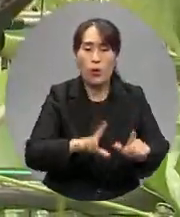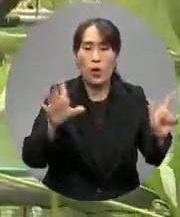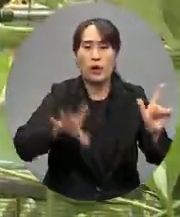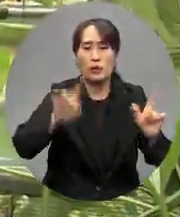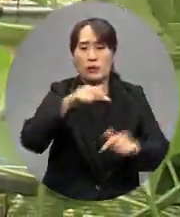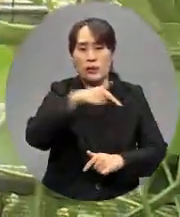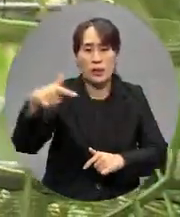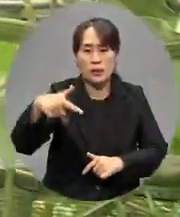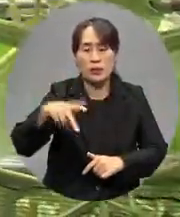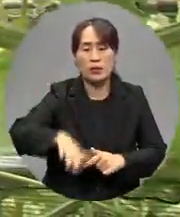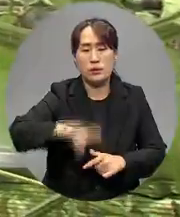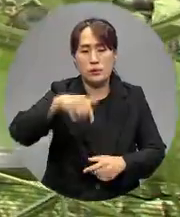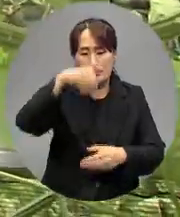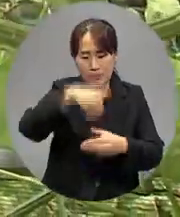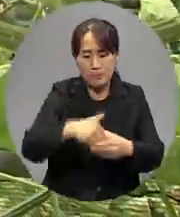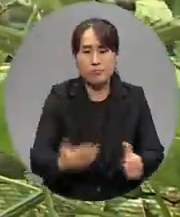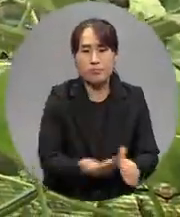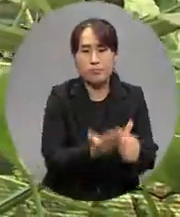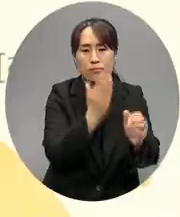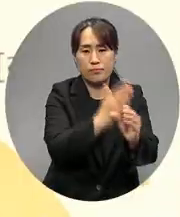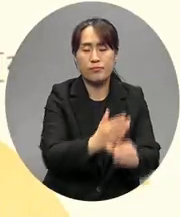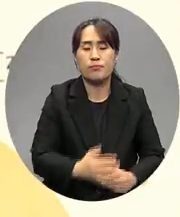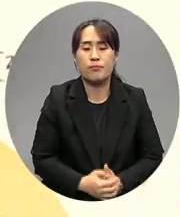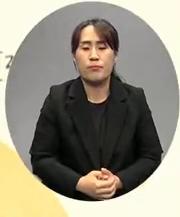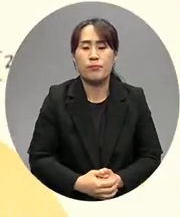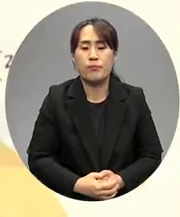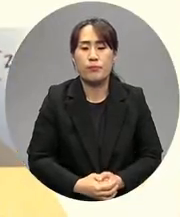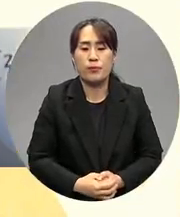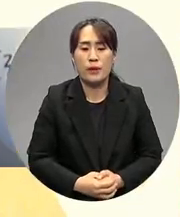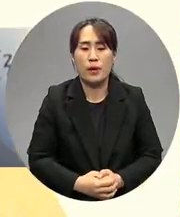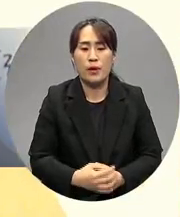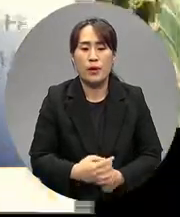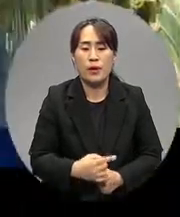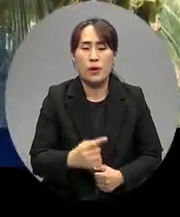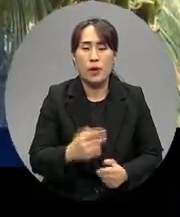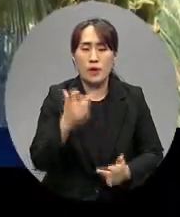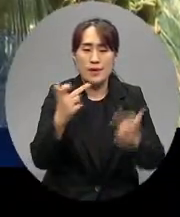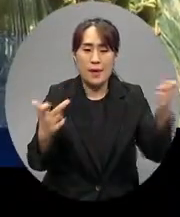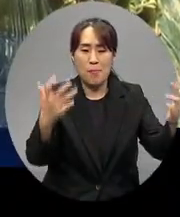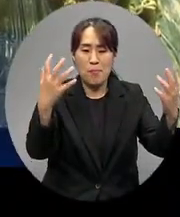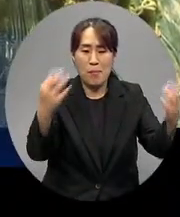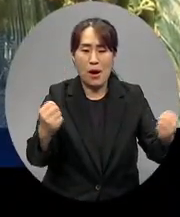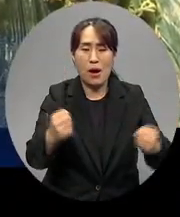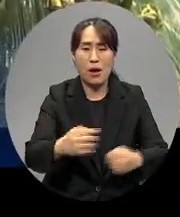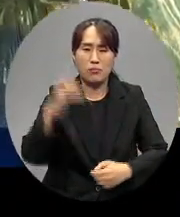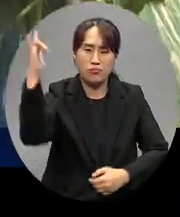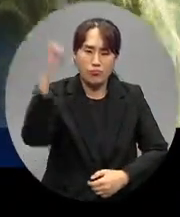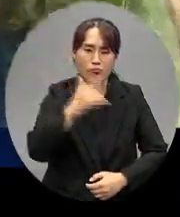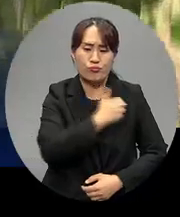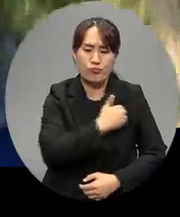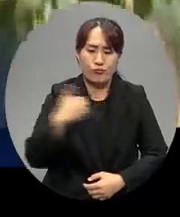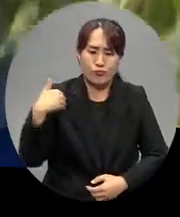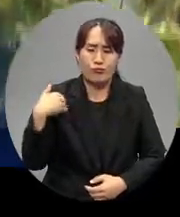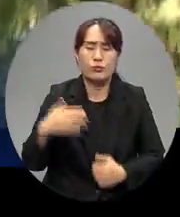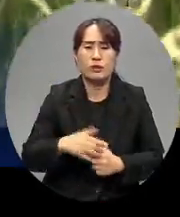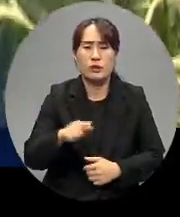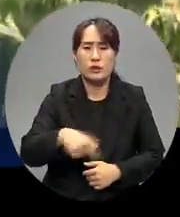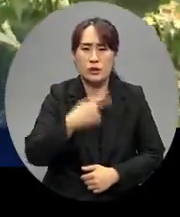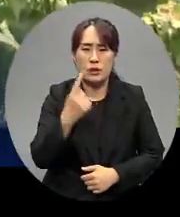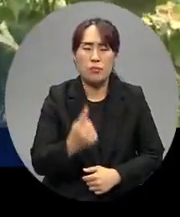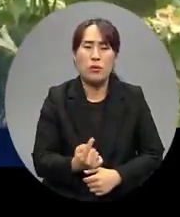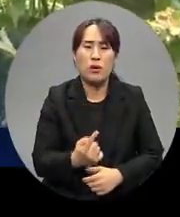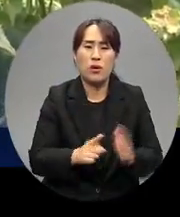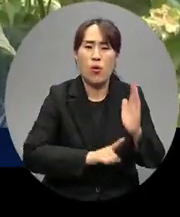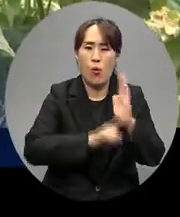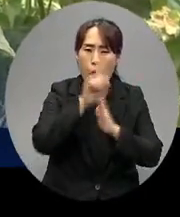처음 제천에서 시범 재배됐습니다. 지대가 높고 이래서 그리고 일조량이 풍부하고 그다음에 이제 고온